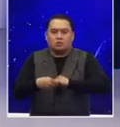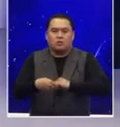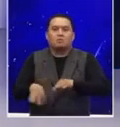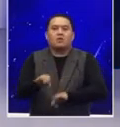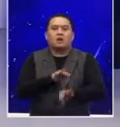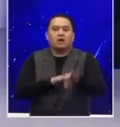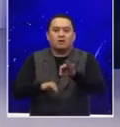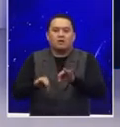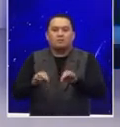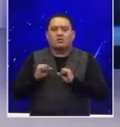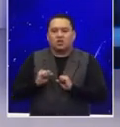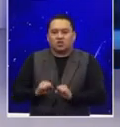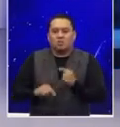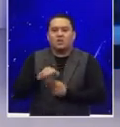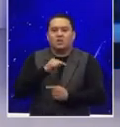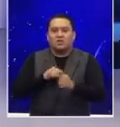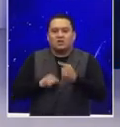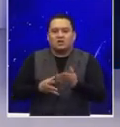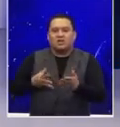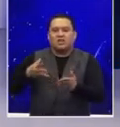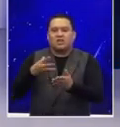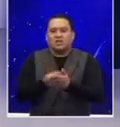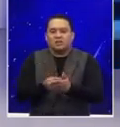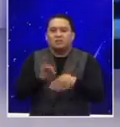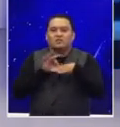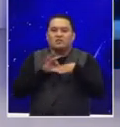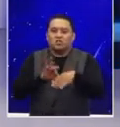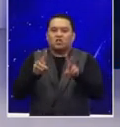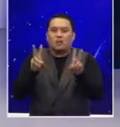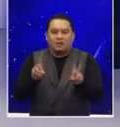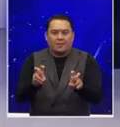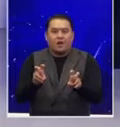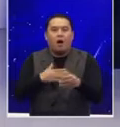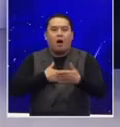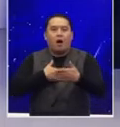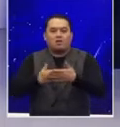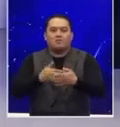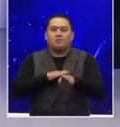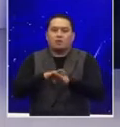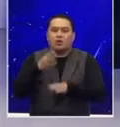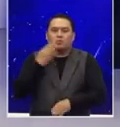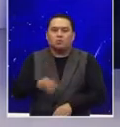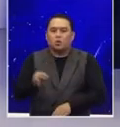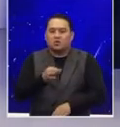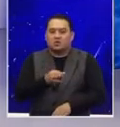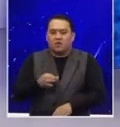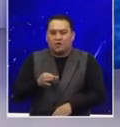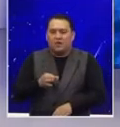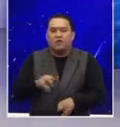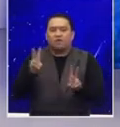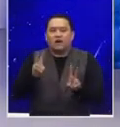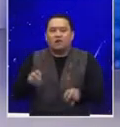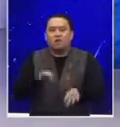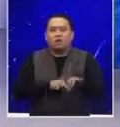запустила проект под названием «Защита бизнеса, инвестиций и его сопровождения». Он активно реализуется в Алматинской области. В